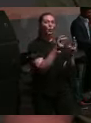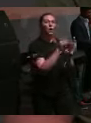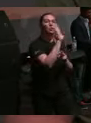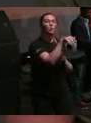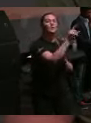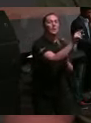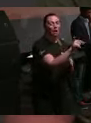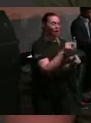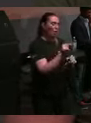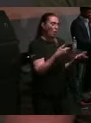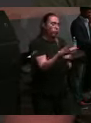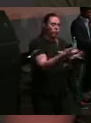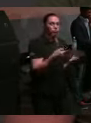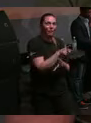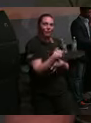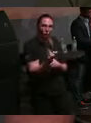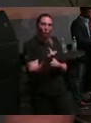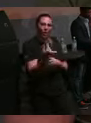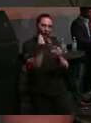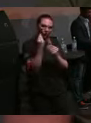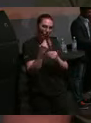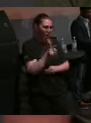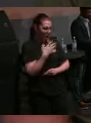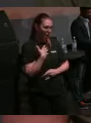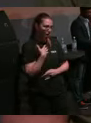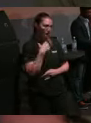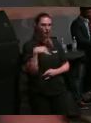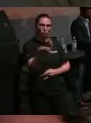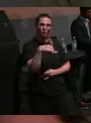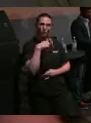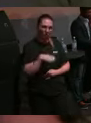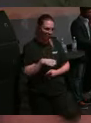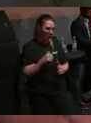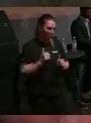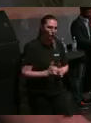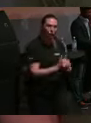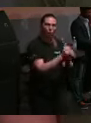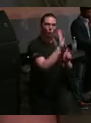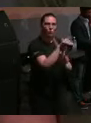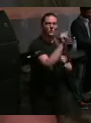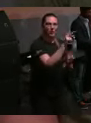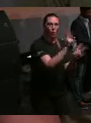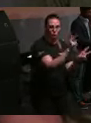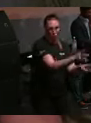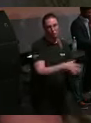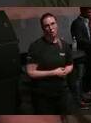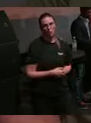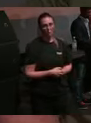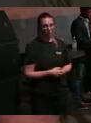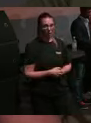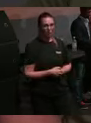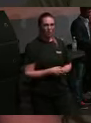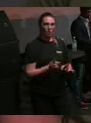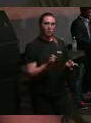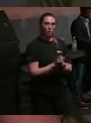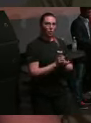litt av den erfaringen, og at vi også selvfølgelig nasjonalt har et ansvar for å følge opp at det bygger samfunnet. Det derfor vi skal ha glede. Altså, det en del av det å ta